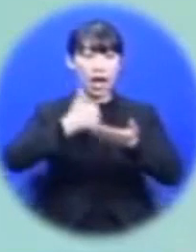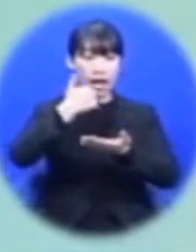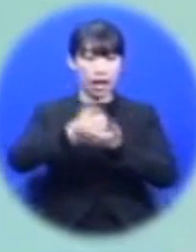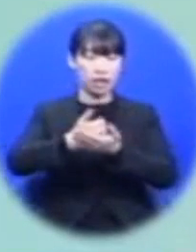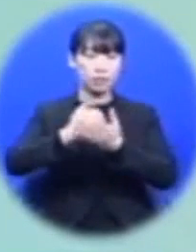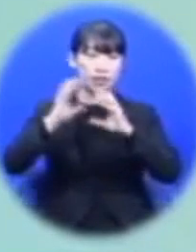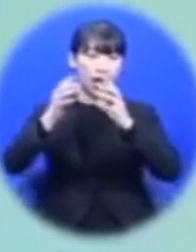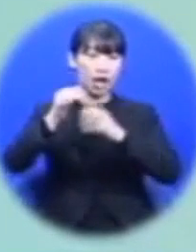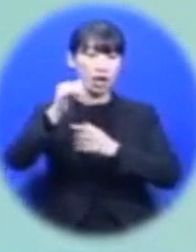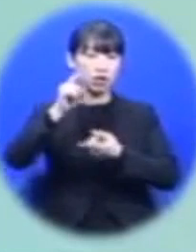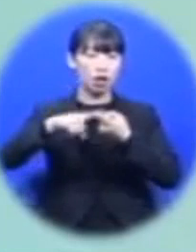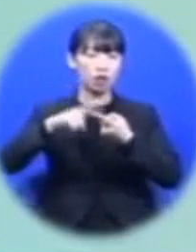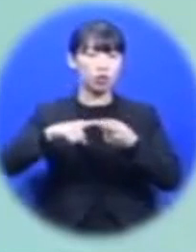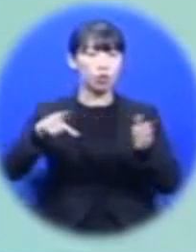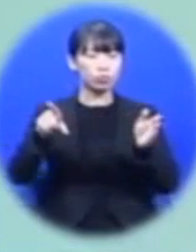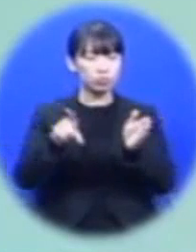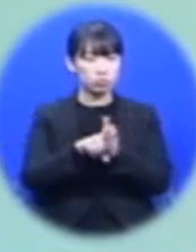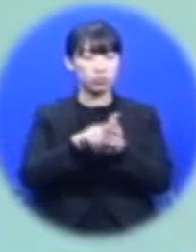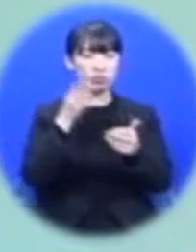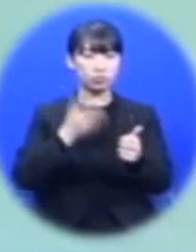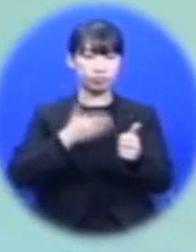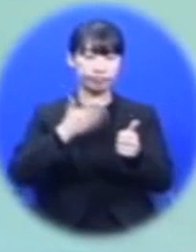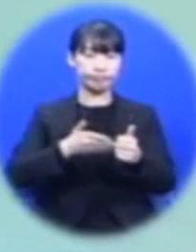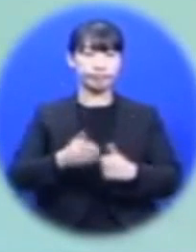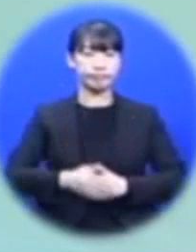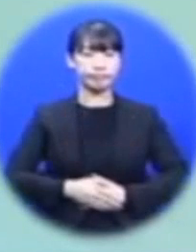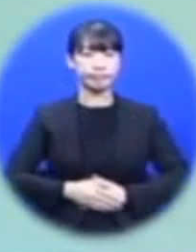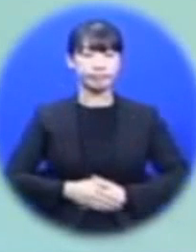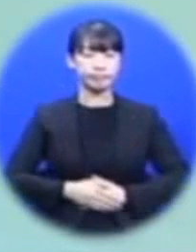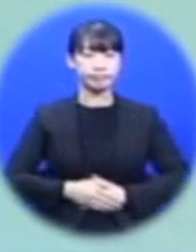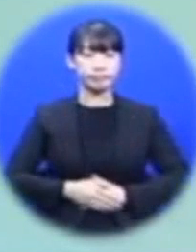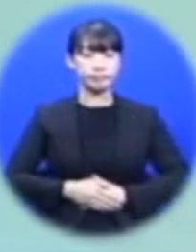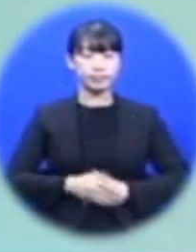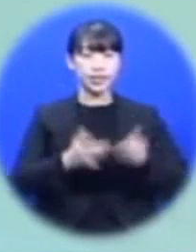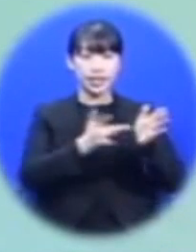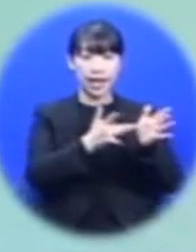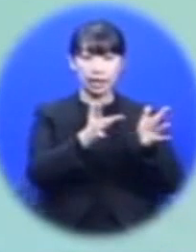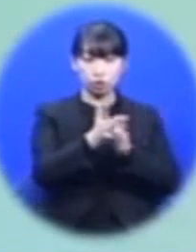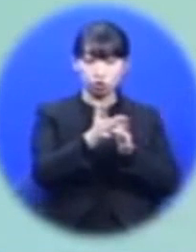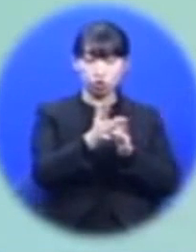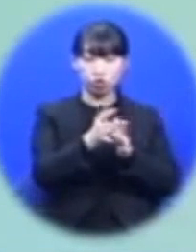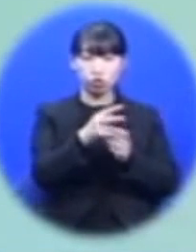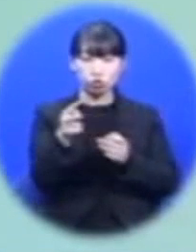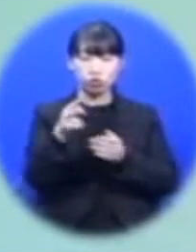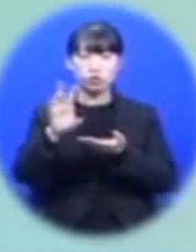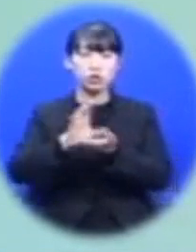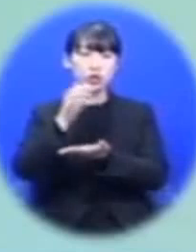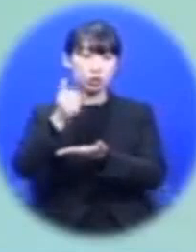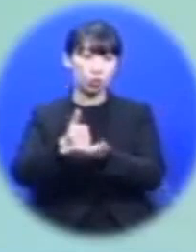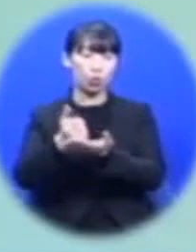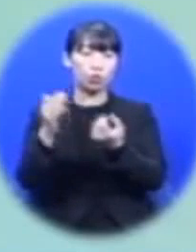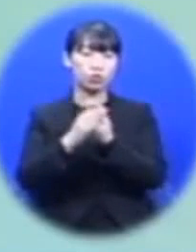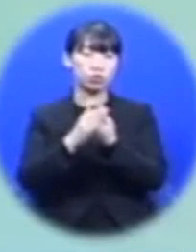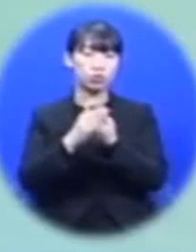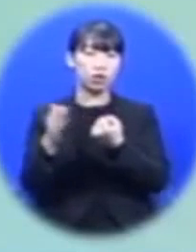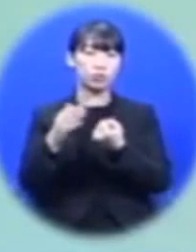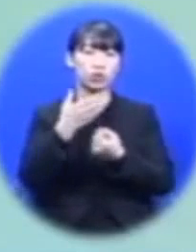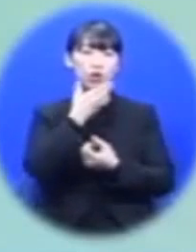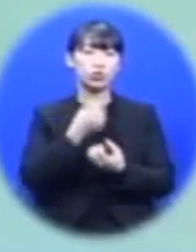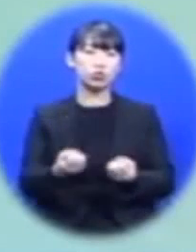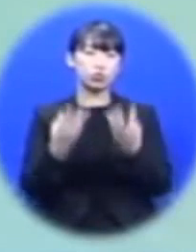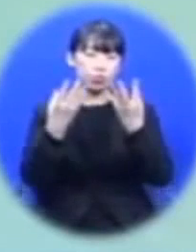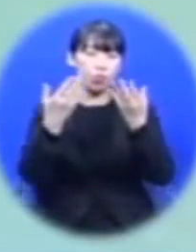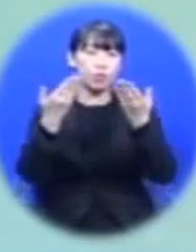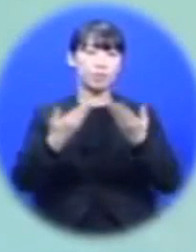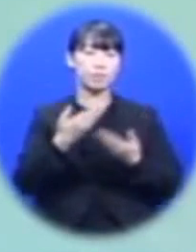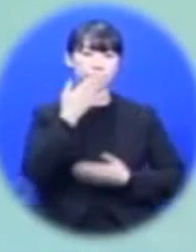정말 믿으라는 것이죠 예수가 그리스도 때에 우에게 그런 축복이 오게 된